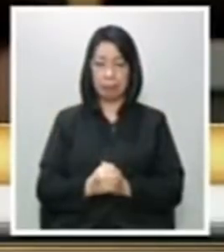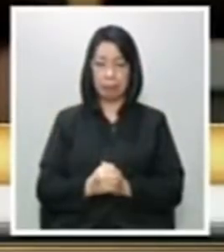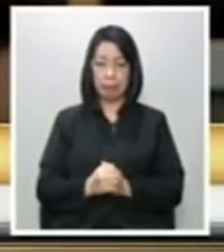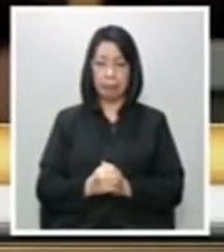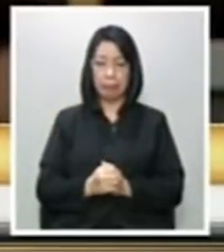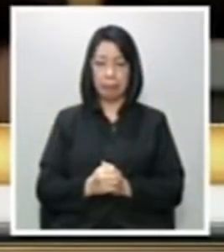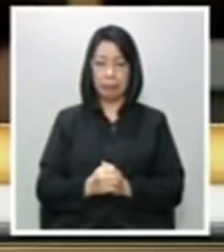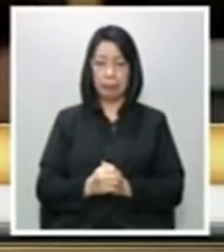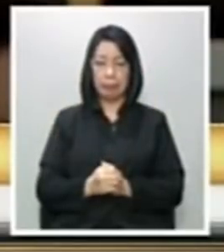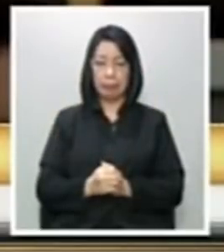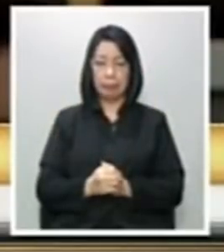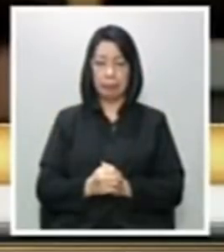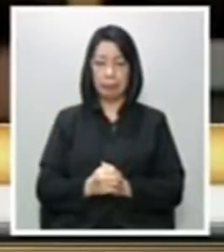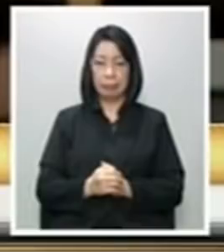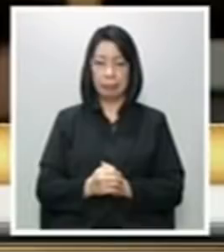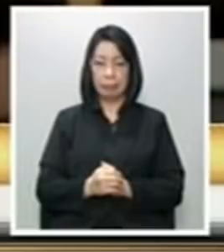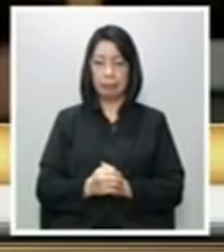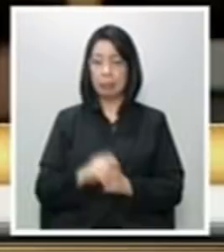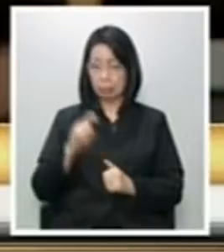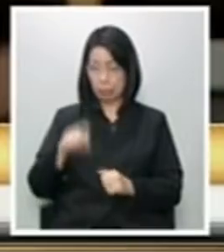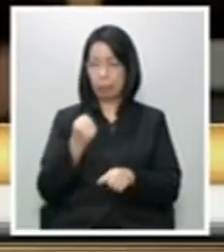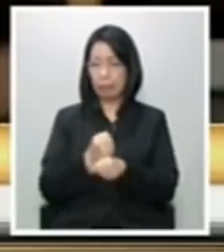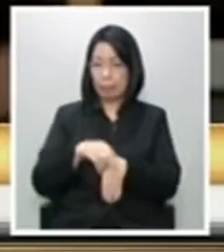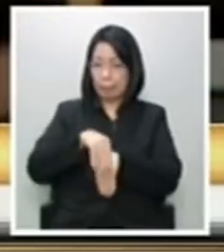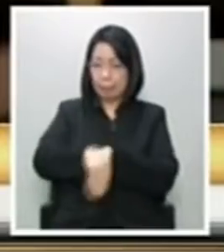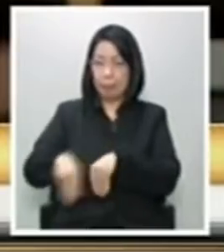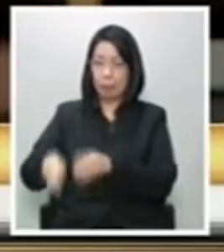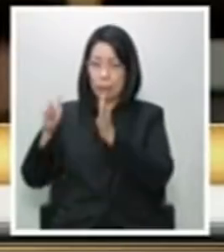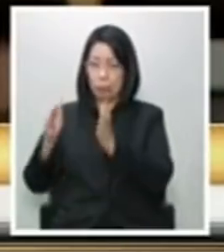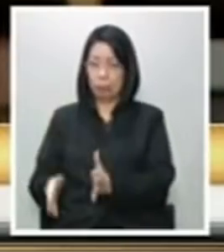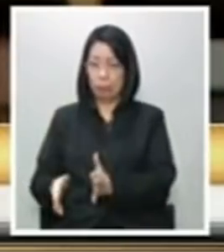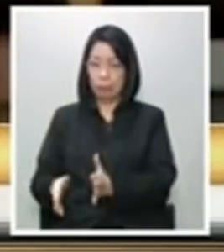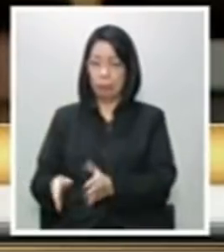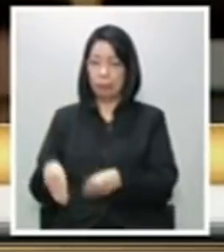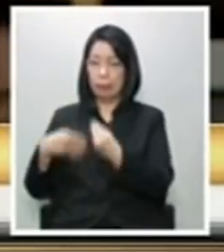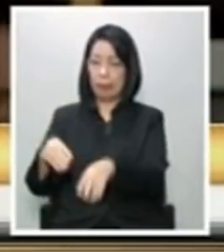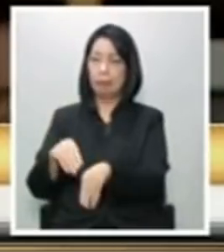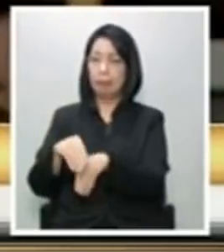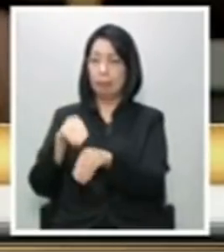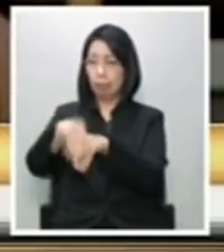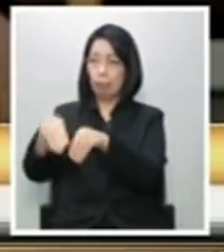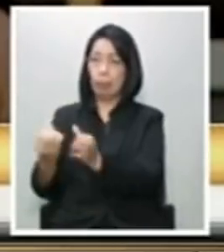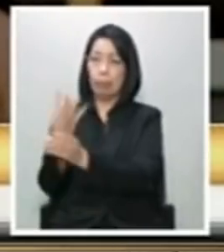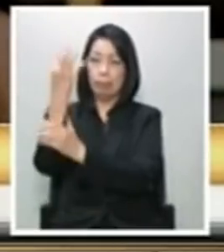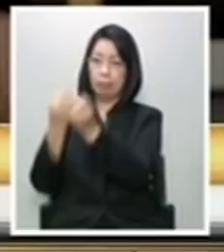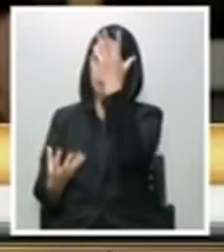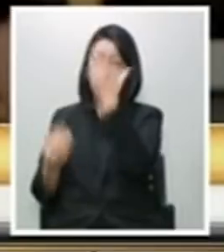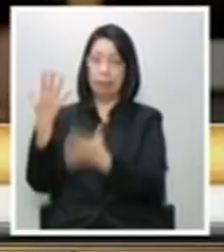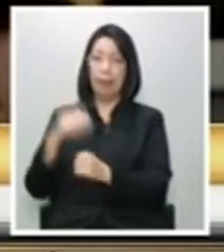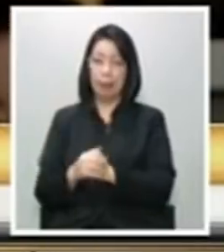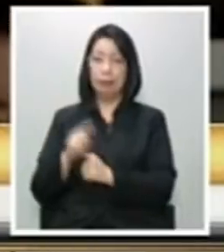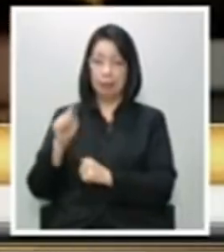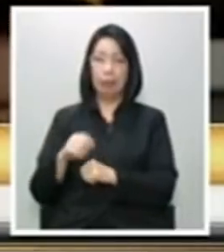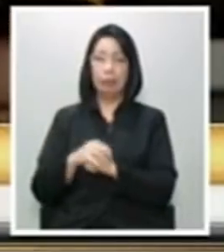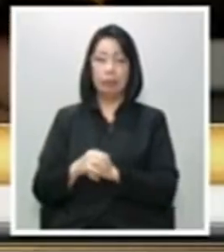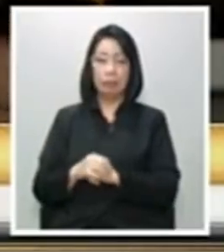นะครับให้กลายเป็นเราต้องมาปลูกคนเพื่อที่จะไปปลูกป่าต่ออีกทีนึงในการที่เราจ